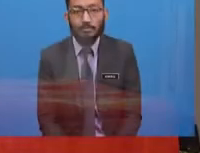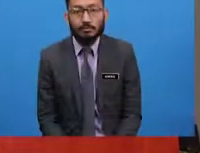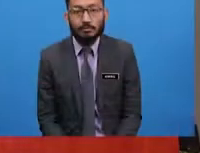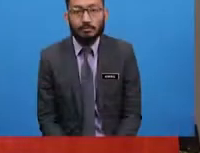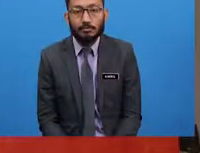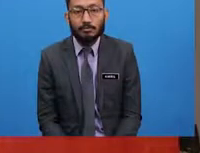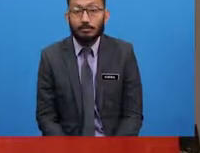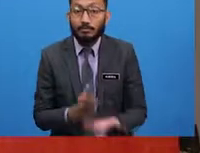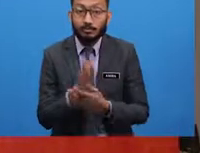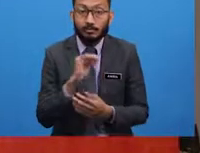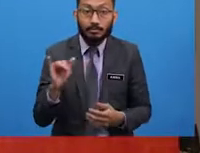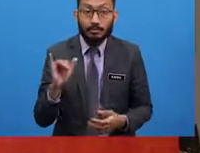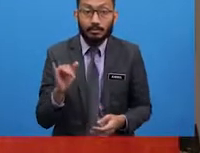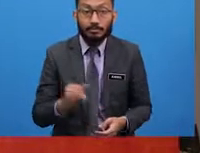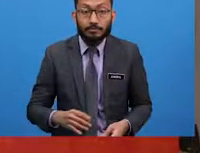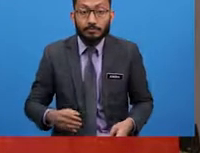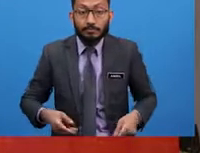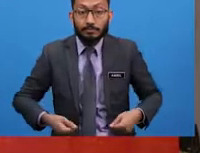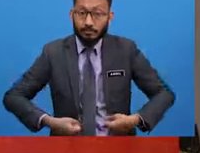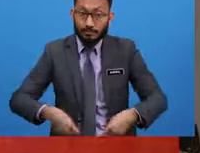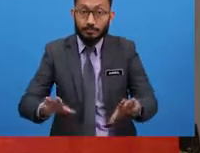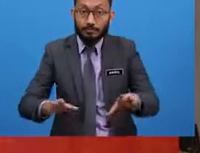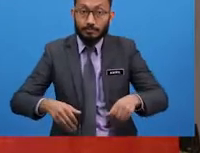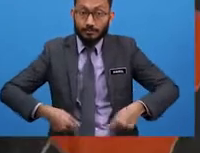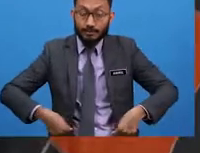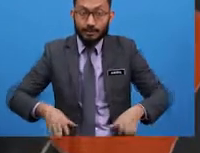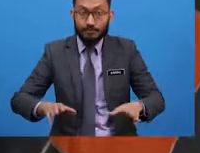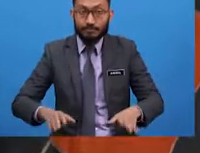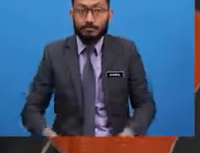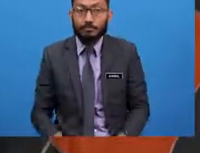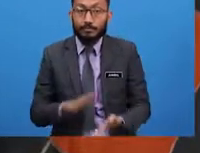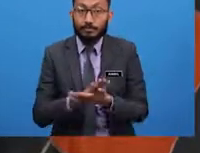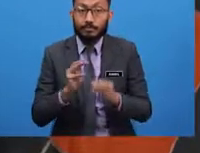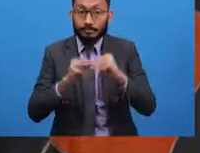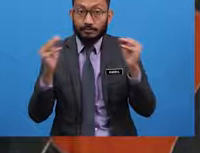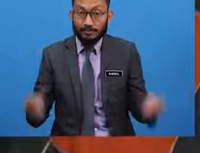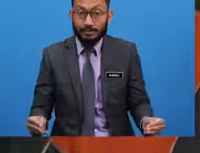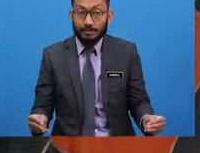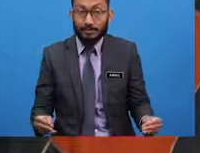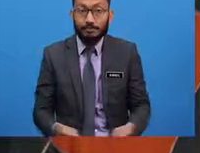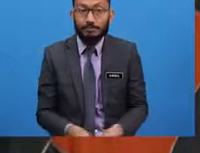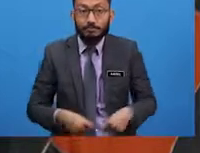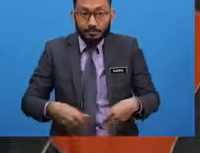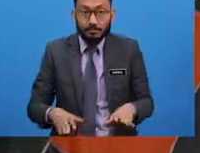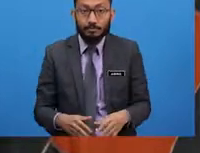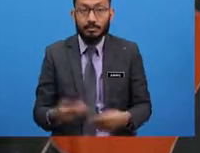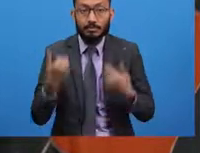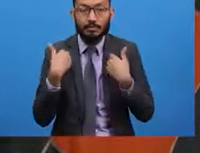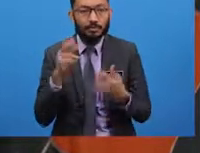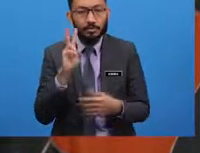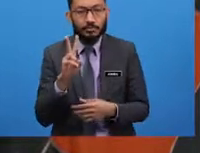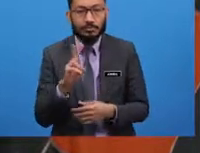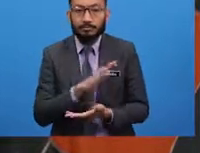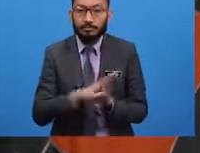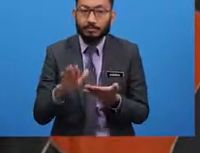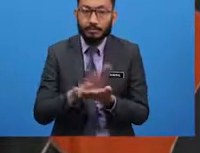Seterusnya, bentangkan kain di atas meja terap. Ingat, kain ada dua bahagian permukaan iaitu